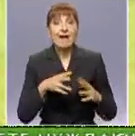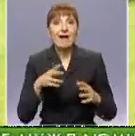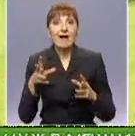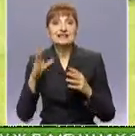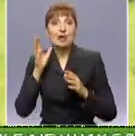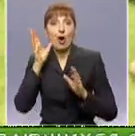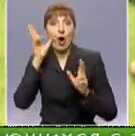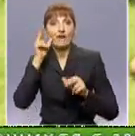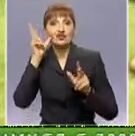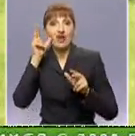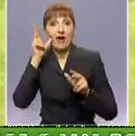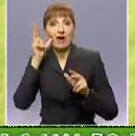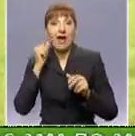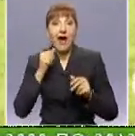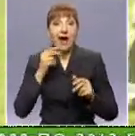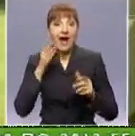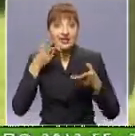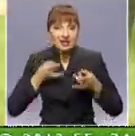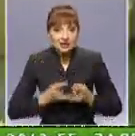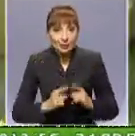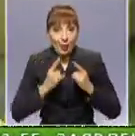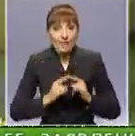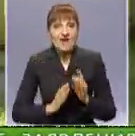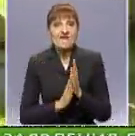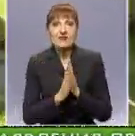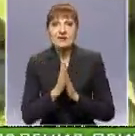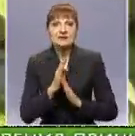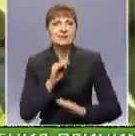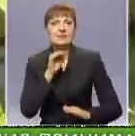бельгийской овчаркой, а из щенков вырастить настоящих